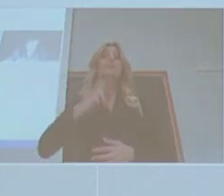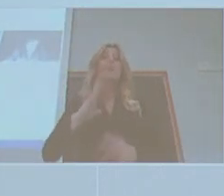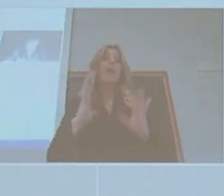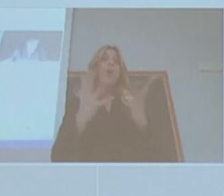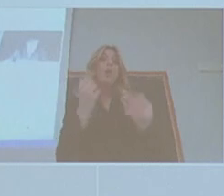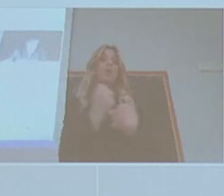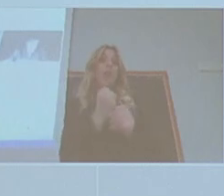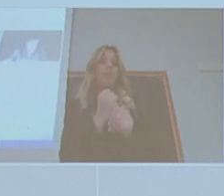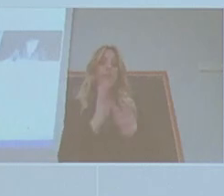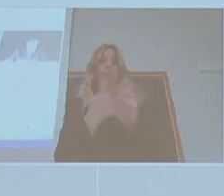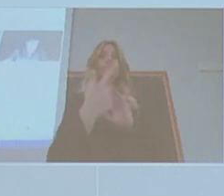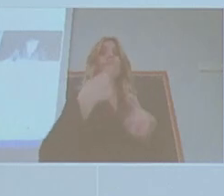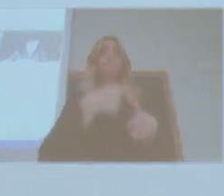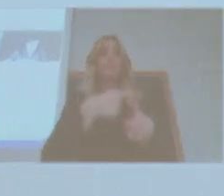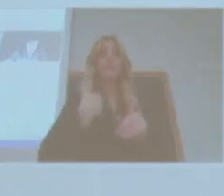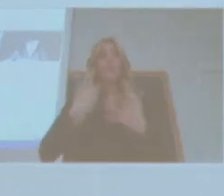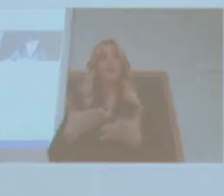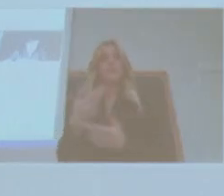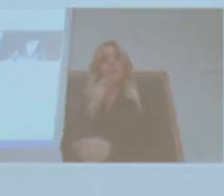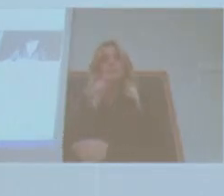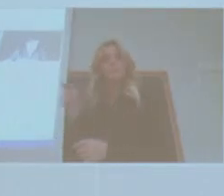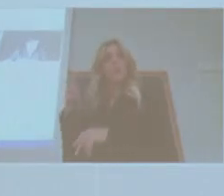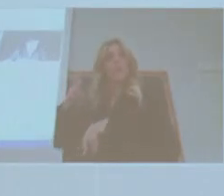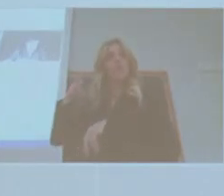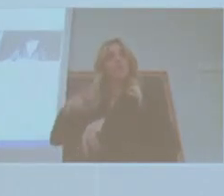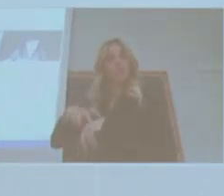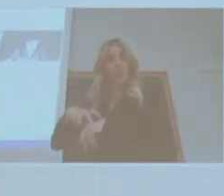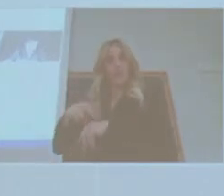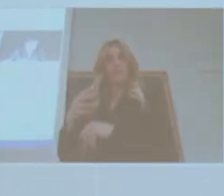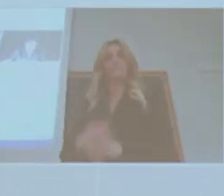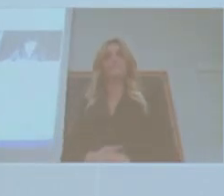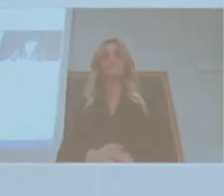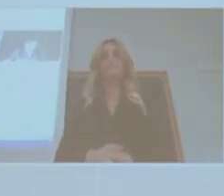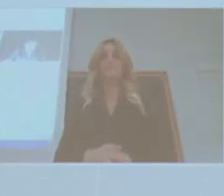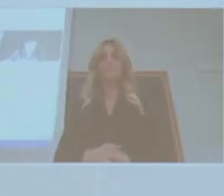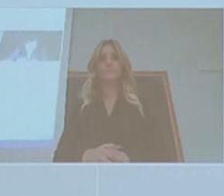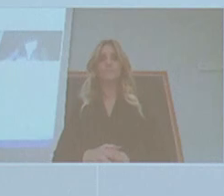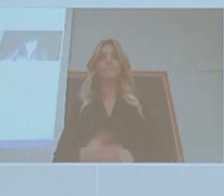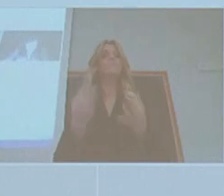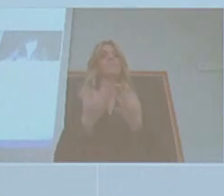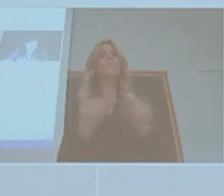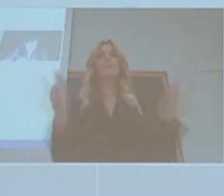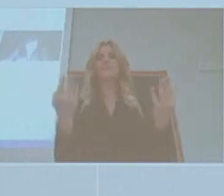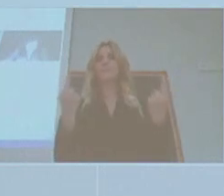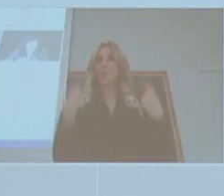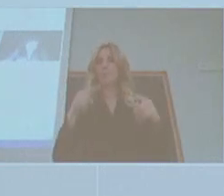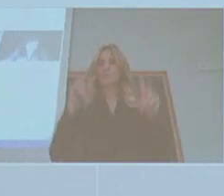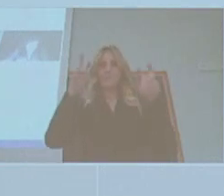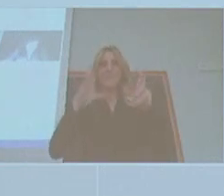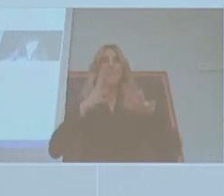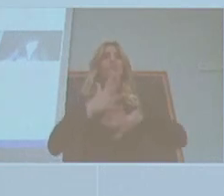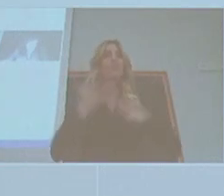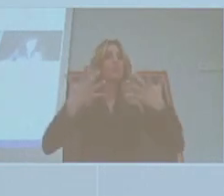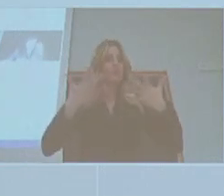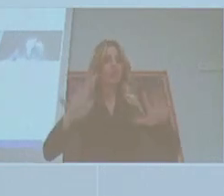lavoro. Cedo la parola al dottor Nicola che ovviamente modererà la sessione. Sì, benissimo. Allora, esaurita la fase introduttiva, entriamo